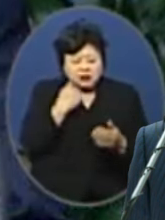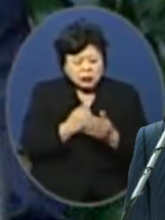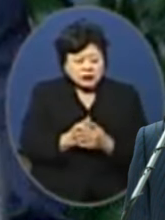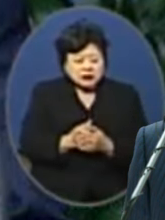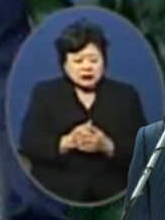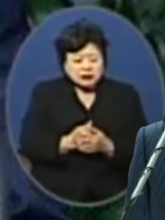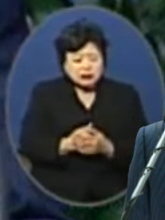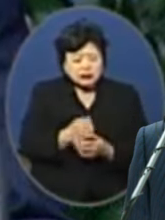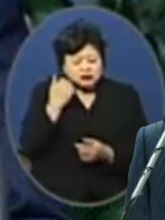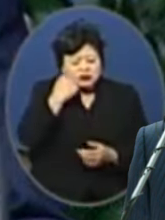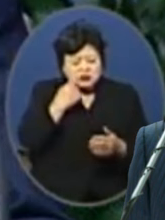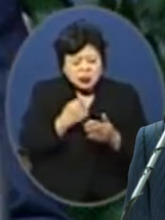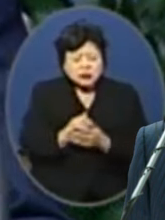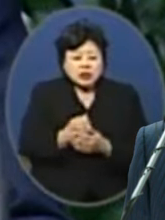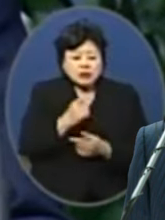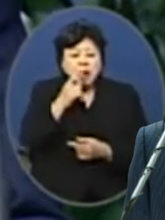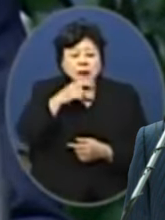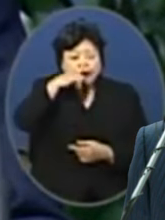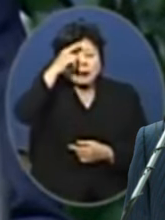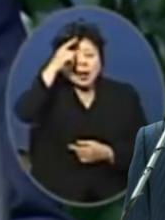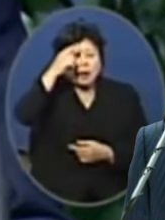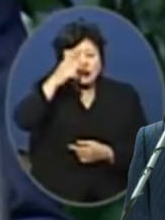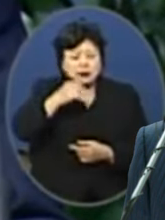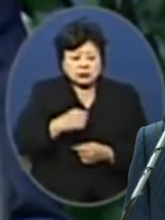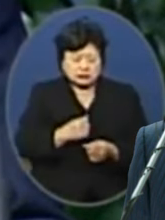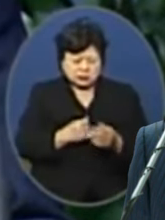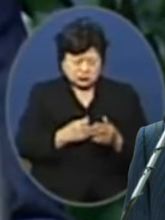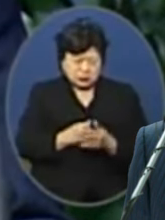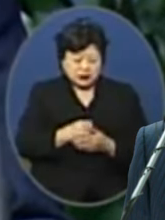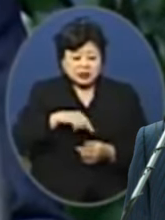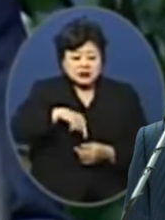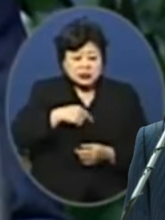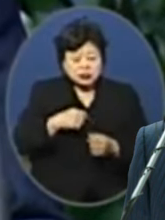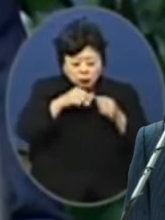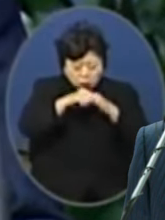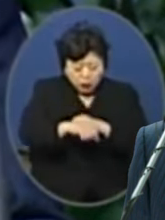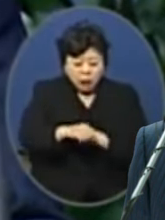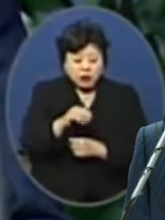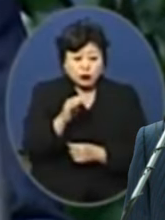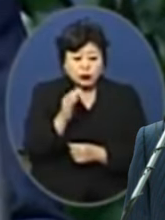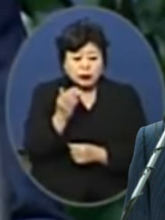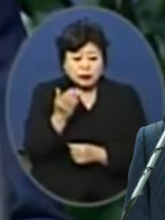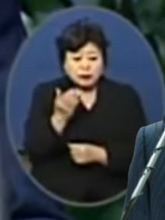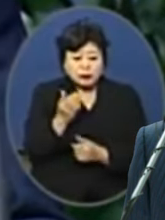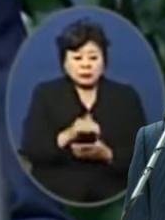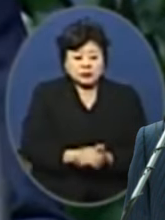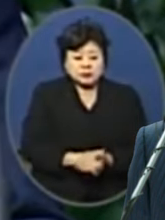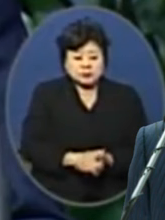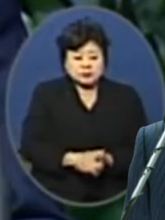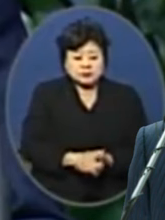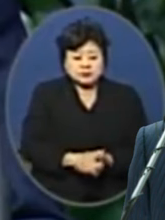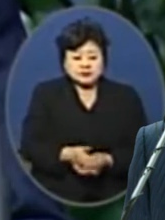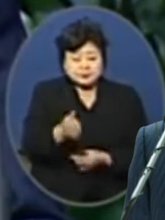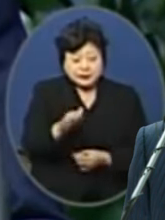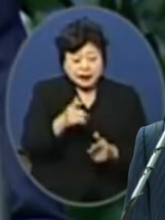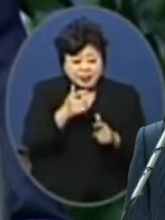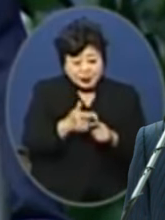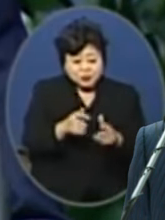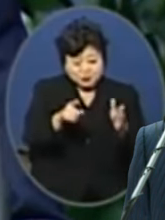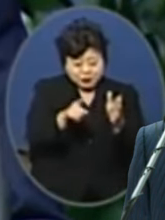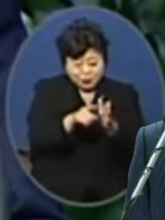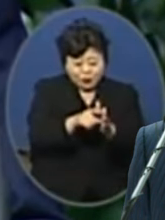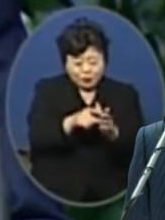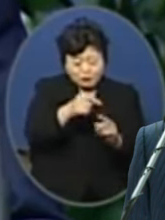교만을 부리면 결국 교만으로 말미암아 자기도 망하게 되는 것입니다 그러나 예수님을